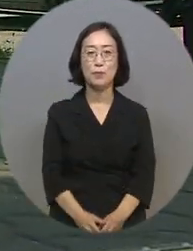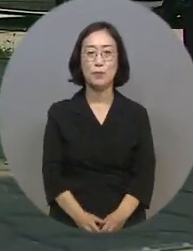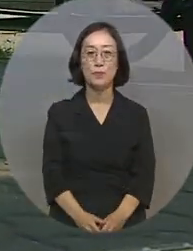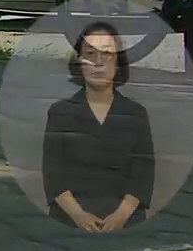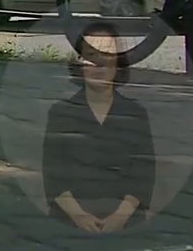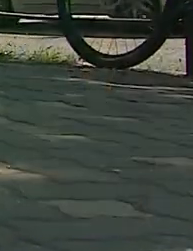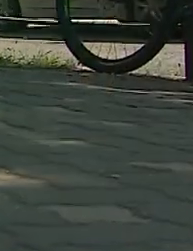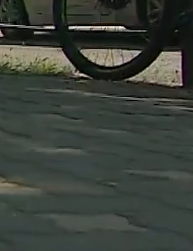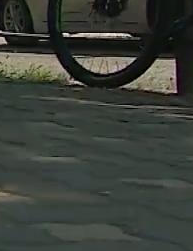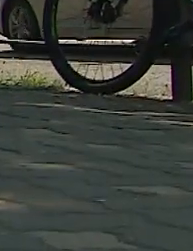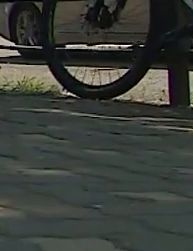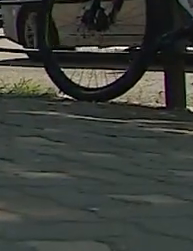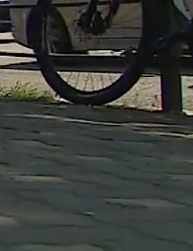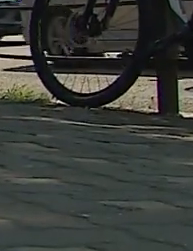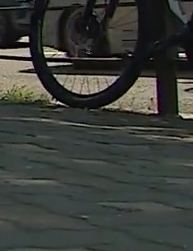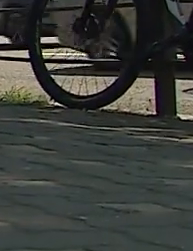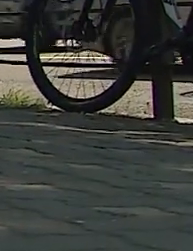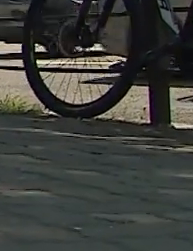정유정 있니다 I